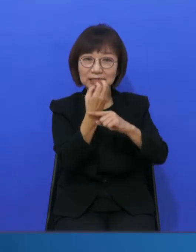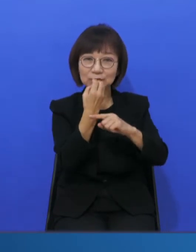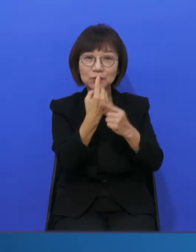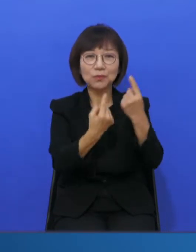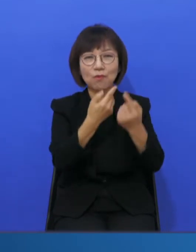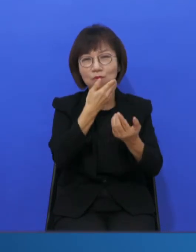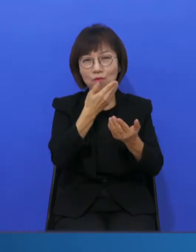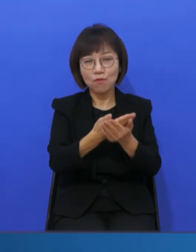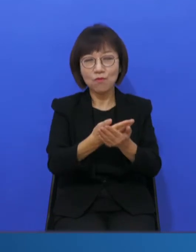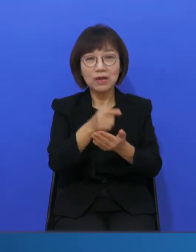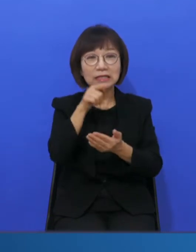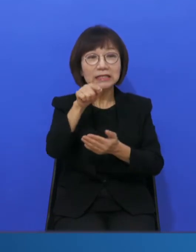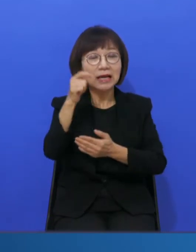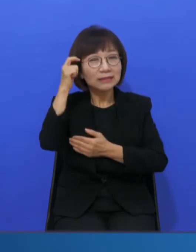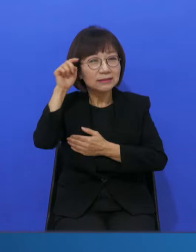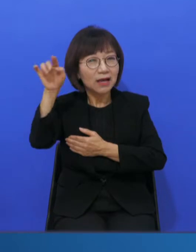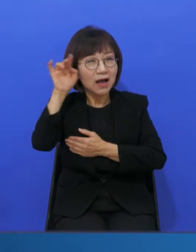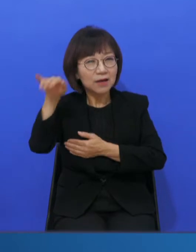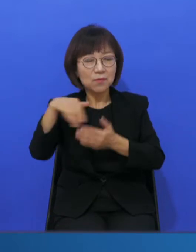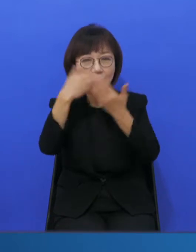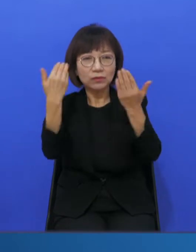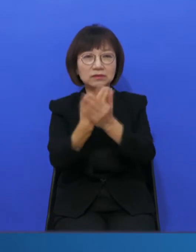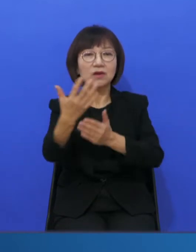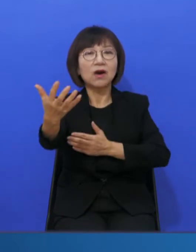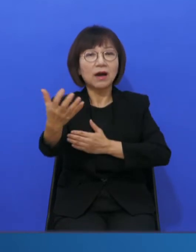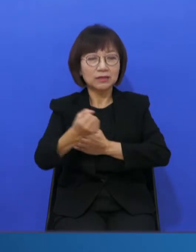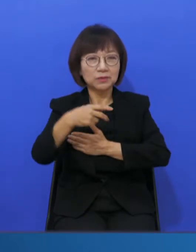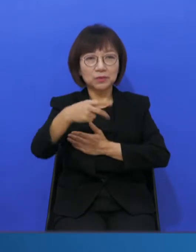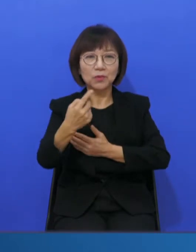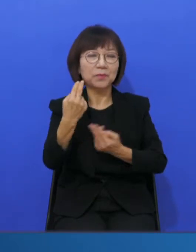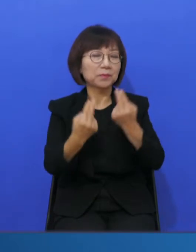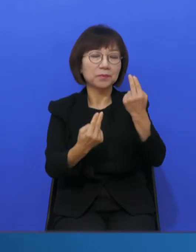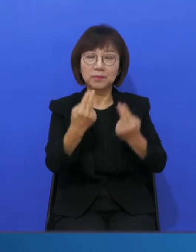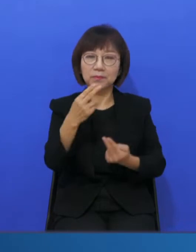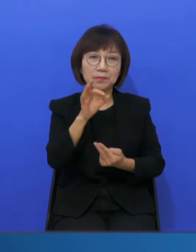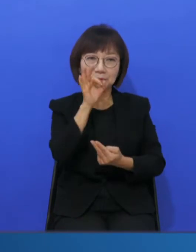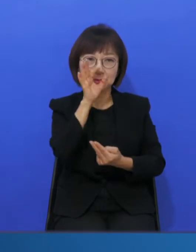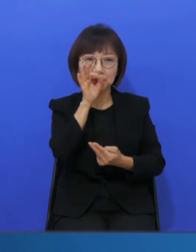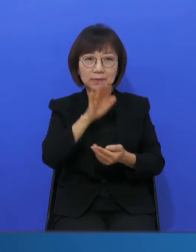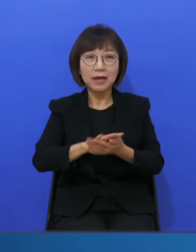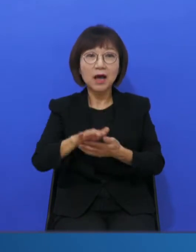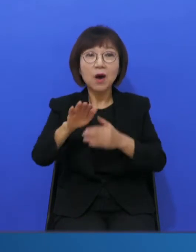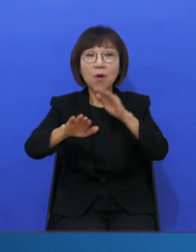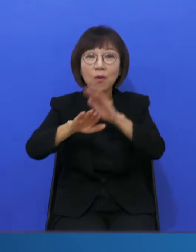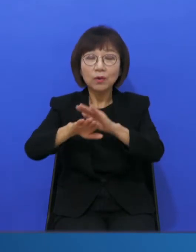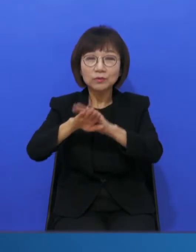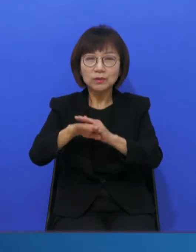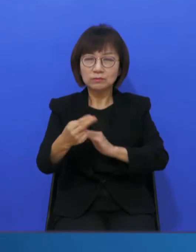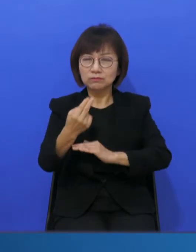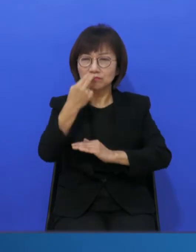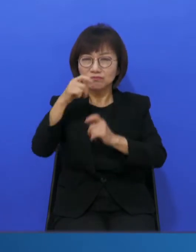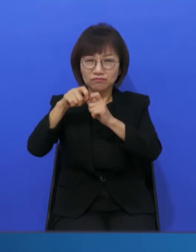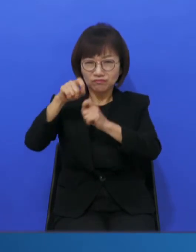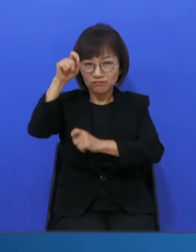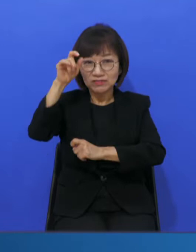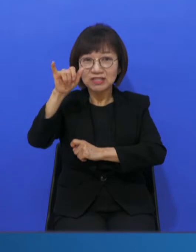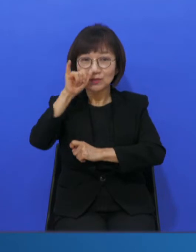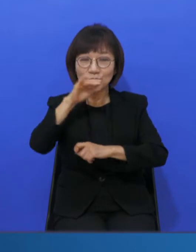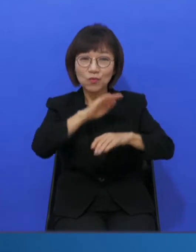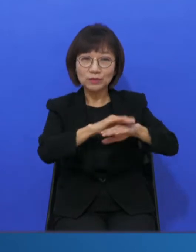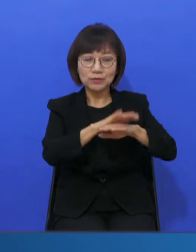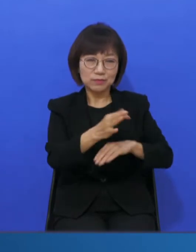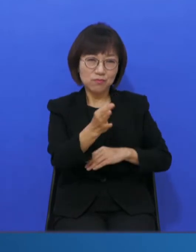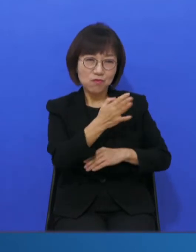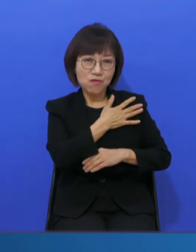지혜는 진주보다 귀하니 내가 사모하는 모든 것으로도 이에 비교할 수 없도다. 그의 오른손에 장수가